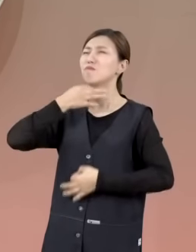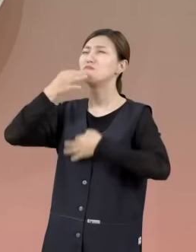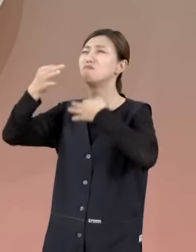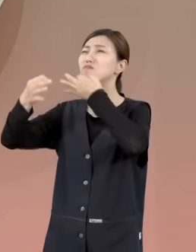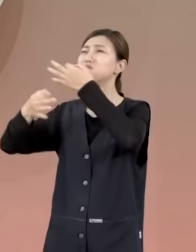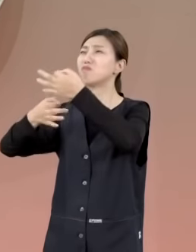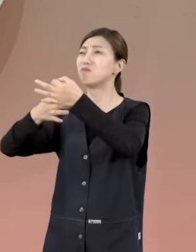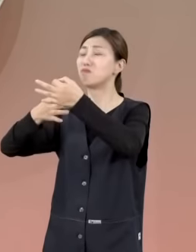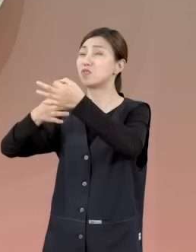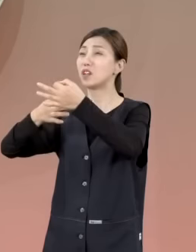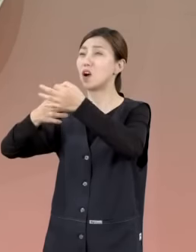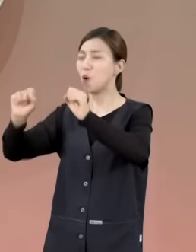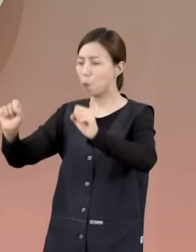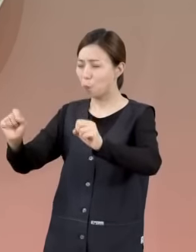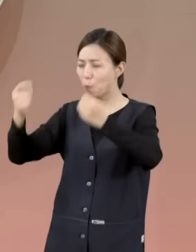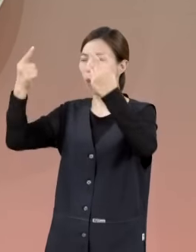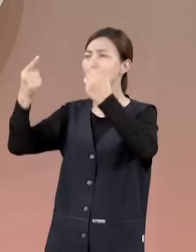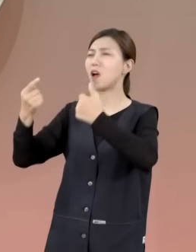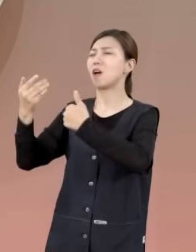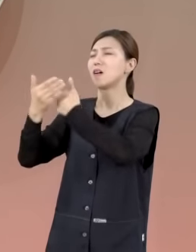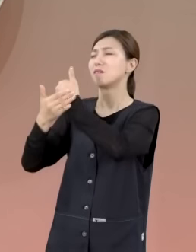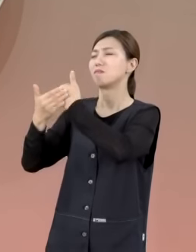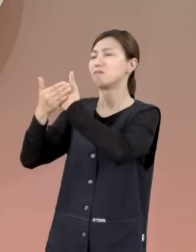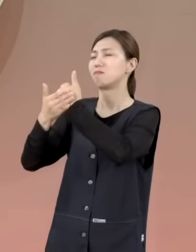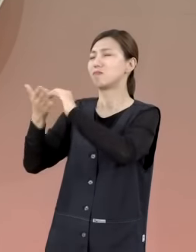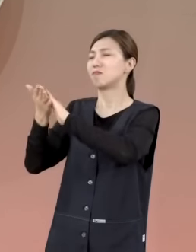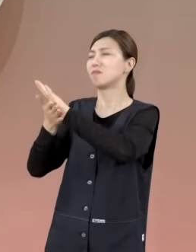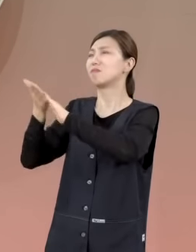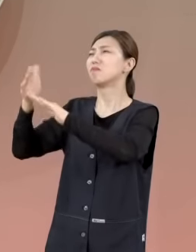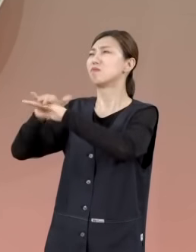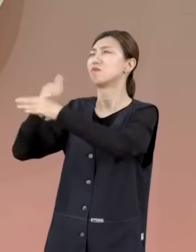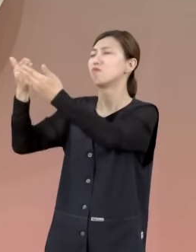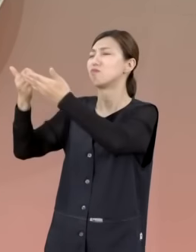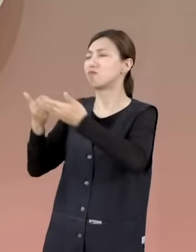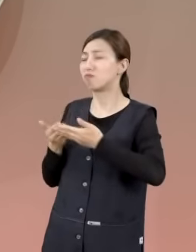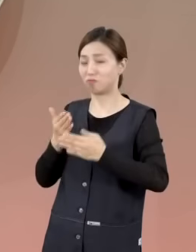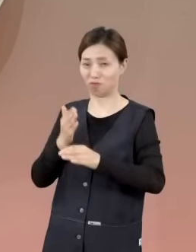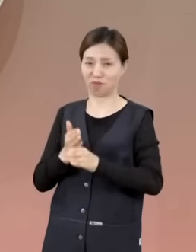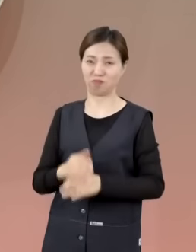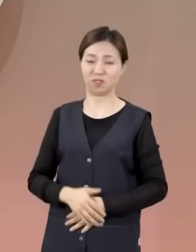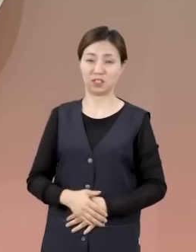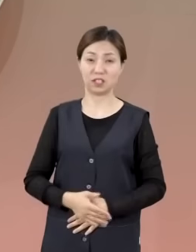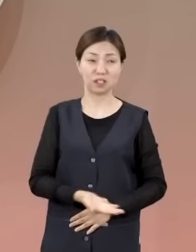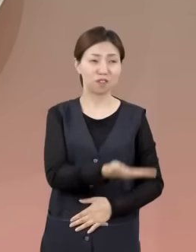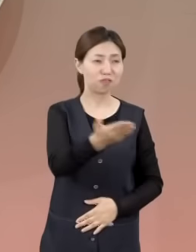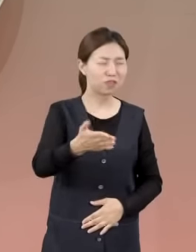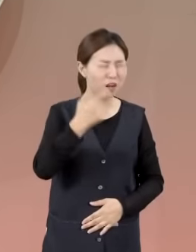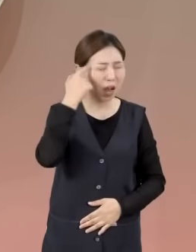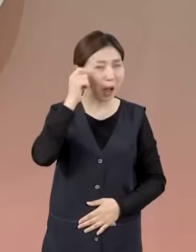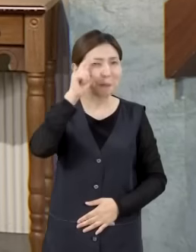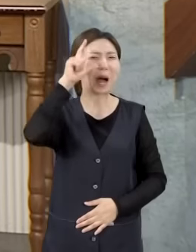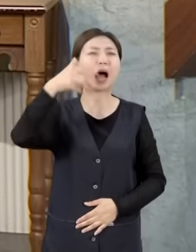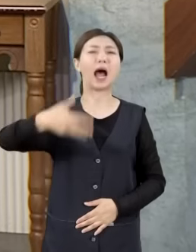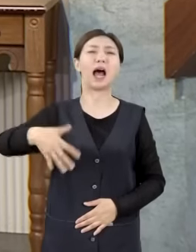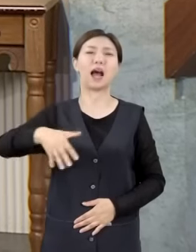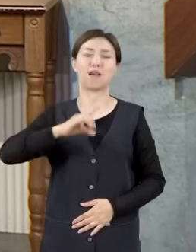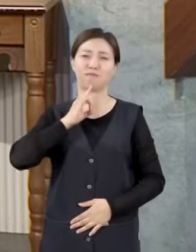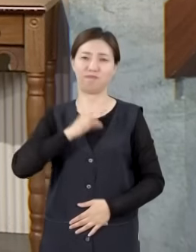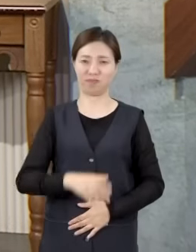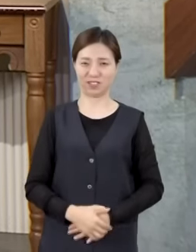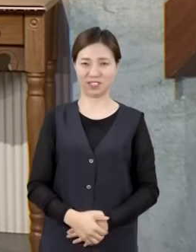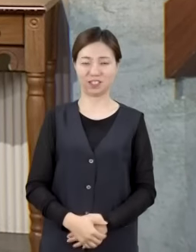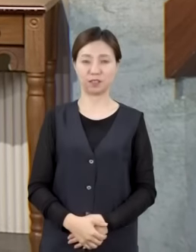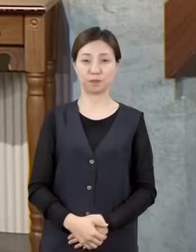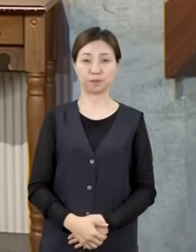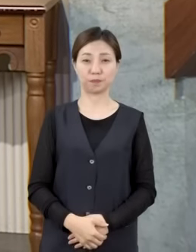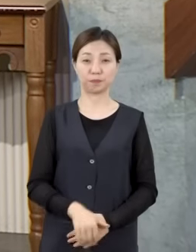보살님의 이름을 부르는 순간 이미 가피는 이루어지고 있습니다 다만 우리가 스스로